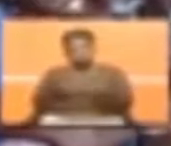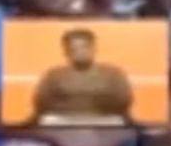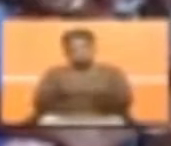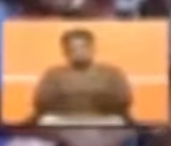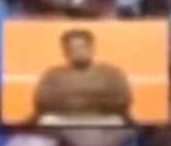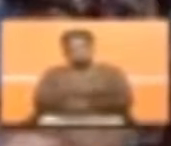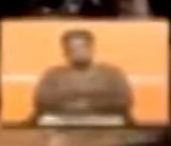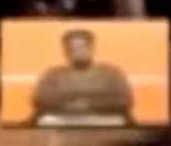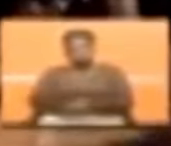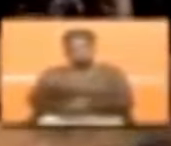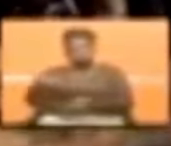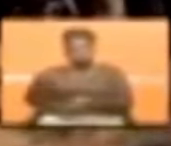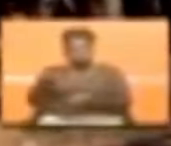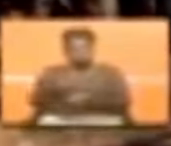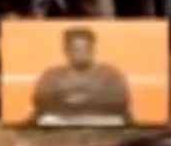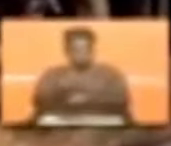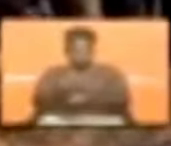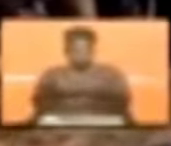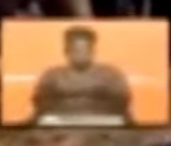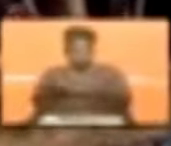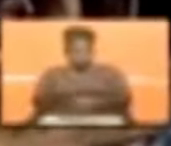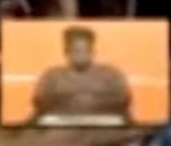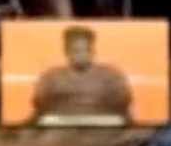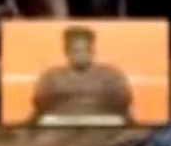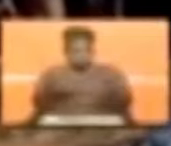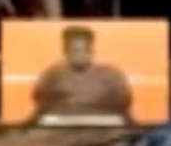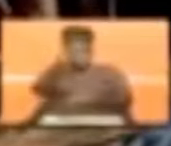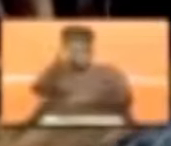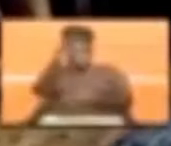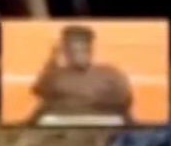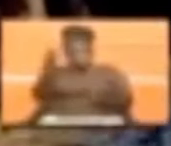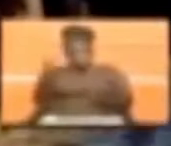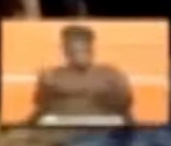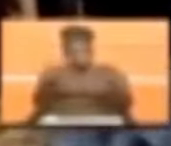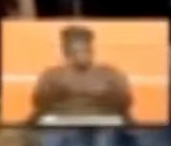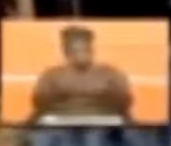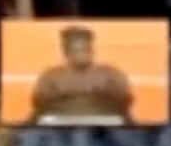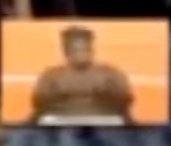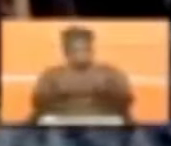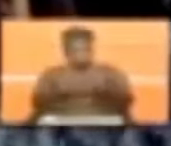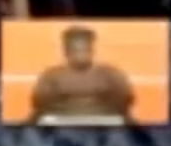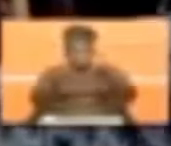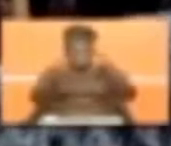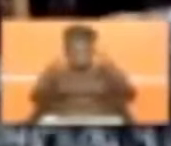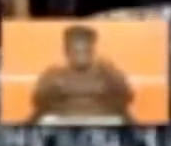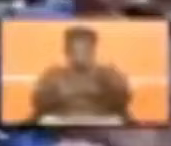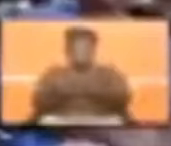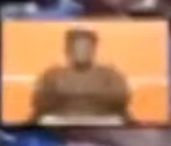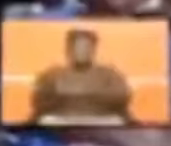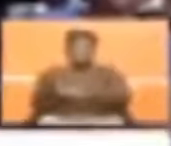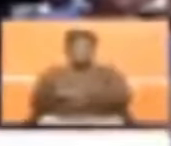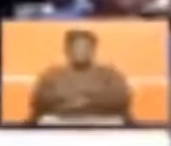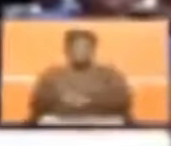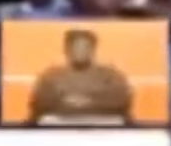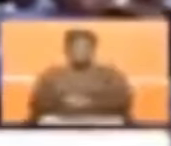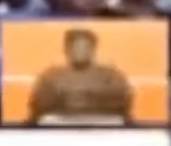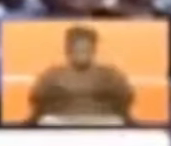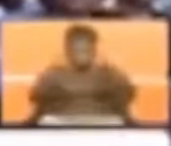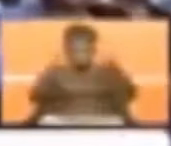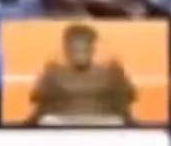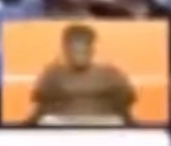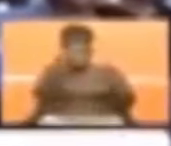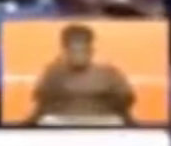wabo yagenda kucheyo vaya wana ndije wikate jata kusaba ntwe bitu kuba tebame cha video ko kufa etuma icha muse